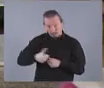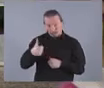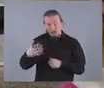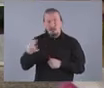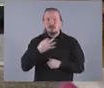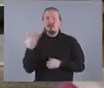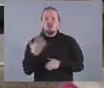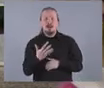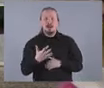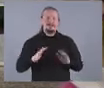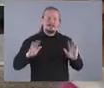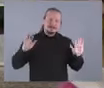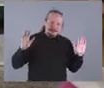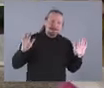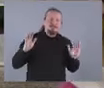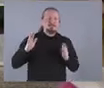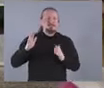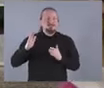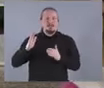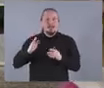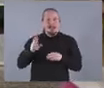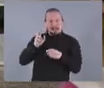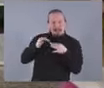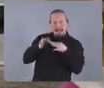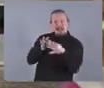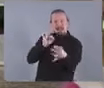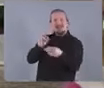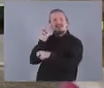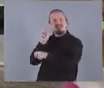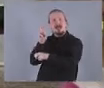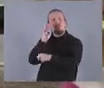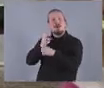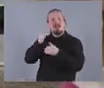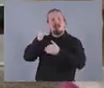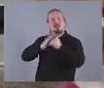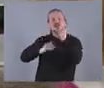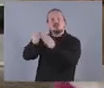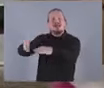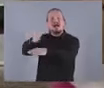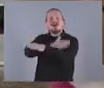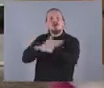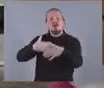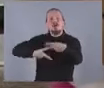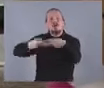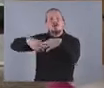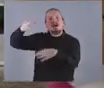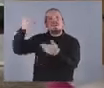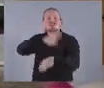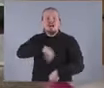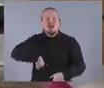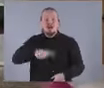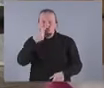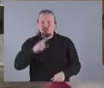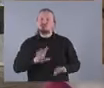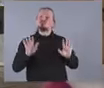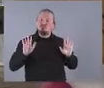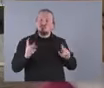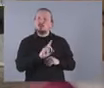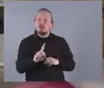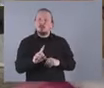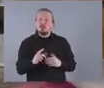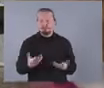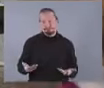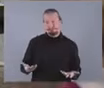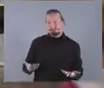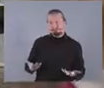qui remett en cause toute construction de ligne de tramou avant la fin du mandat la MEL a sans conteste pris du